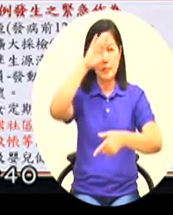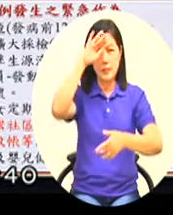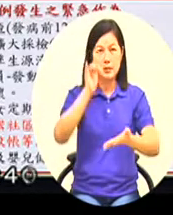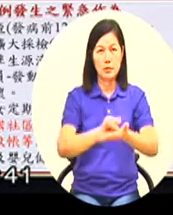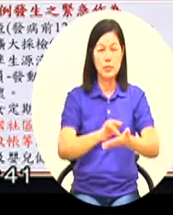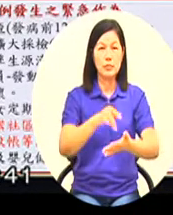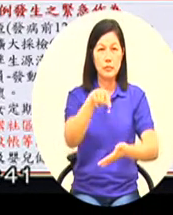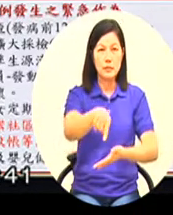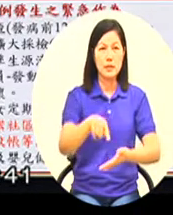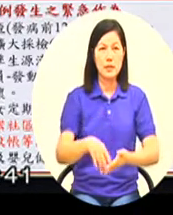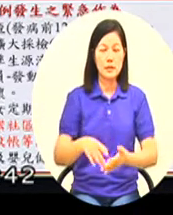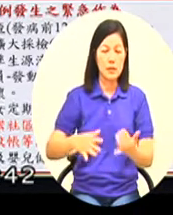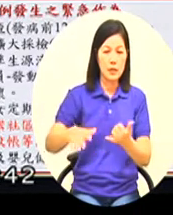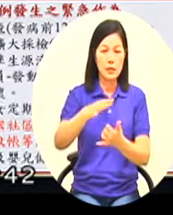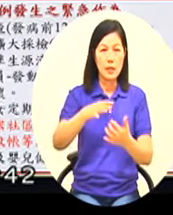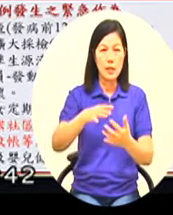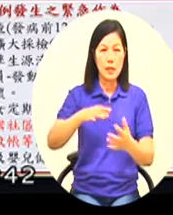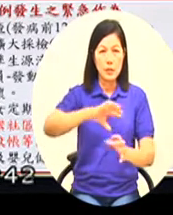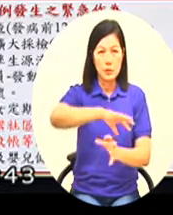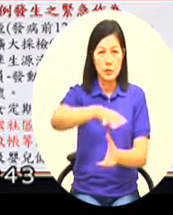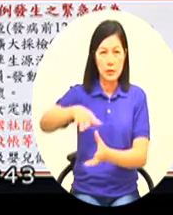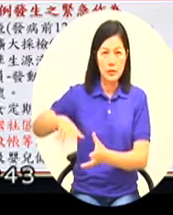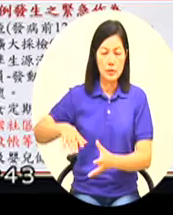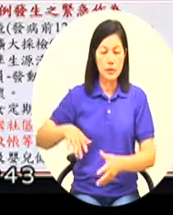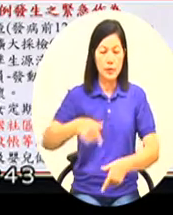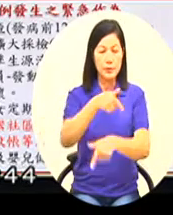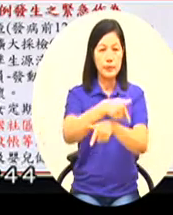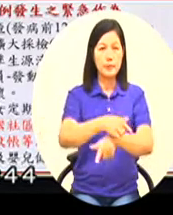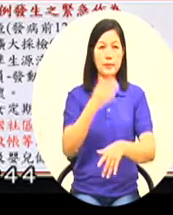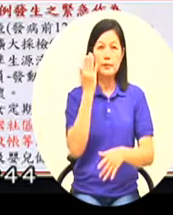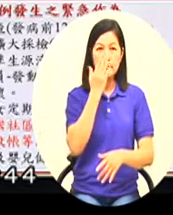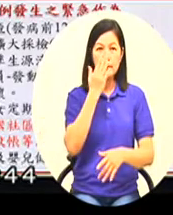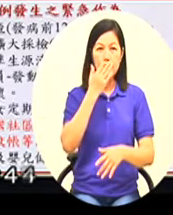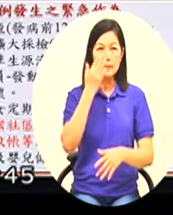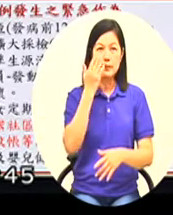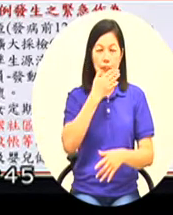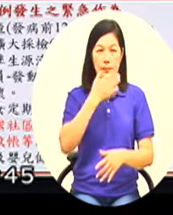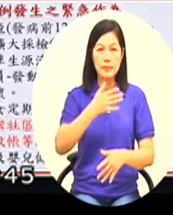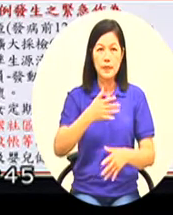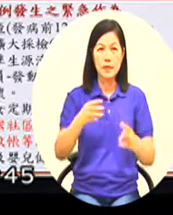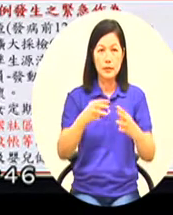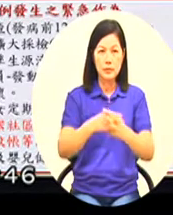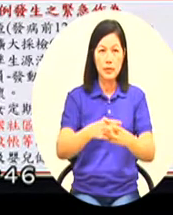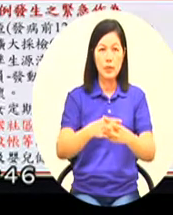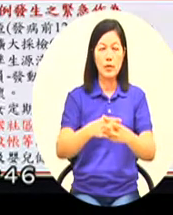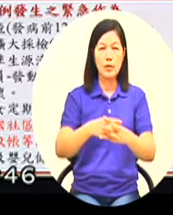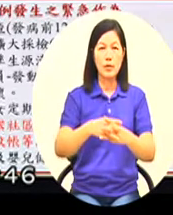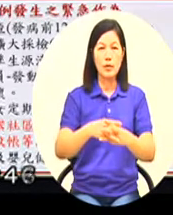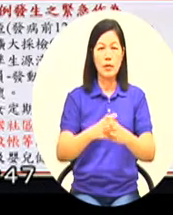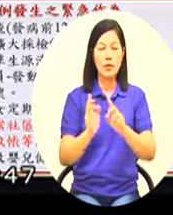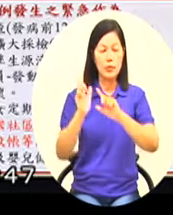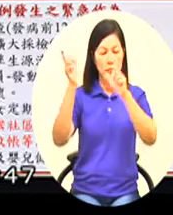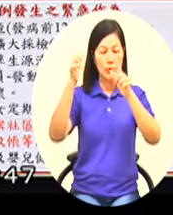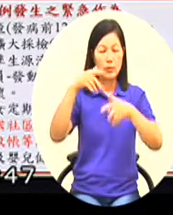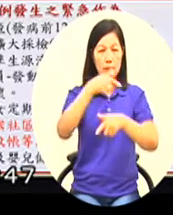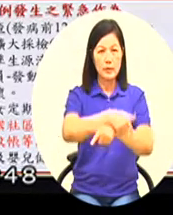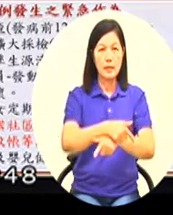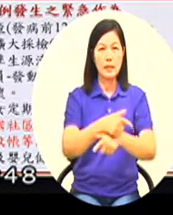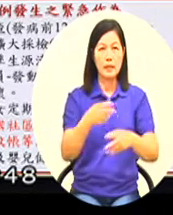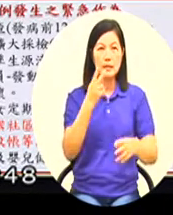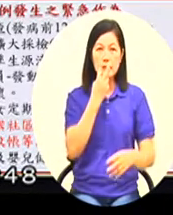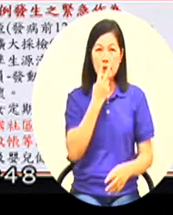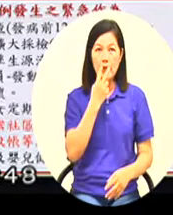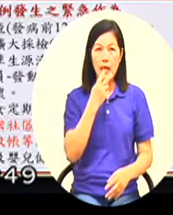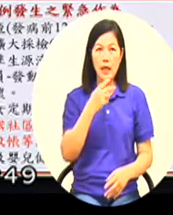是全球包括南美洲，包括我们的东南亚，事实上是一个已经逐渐变成一个资卡的